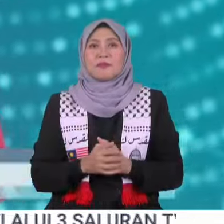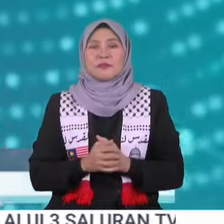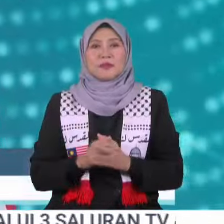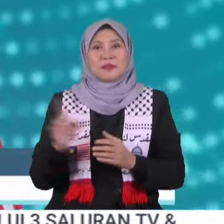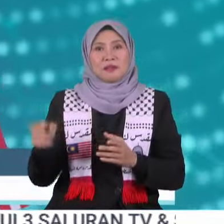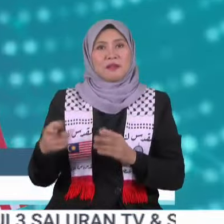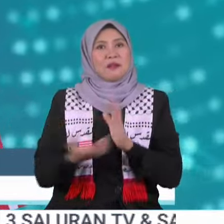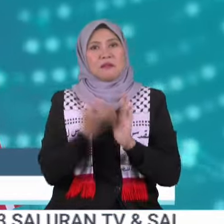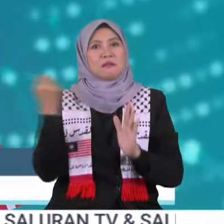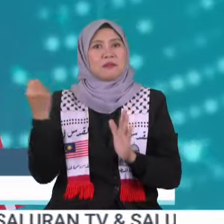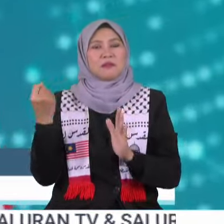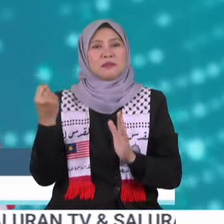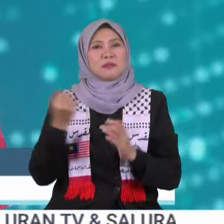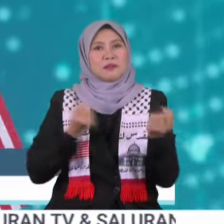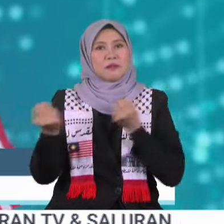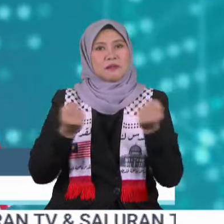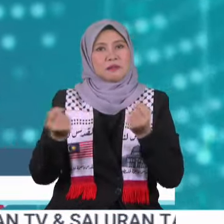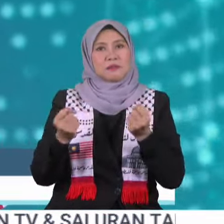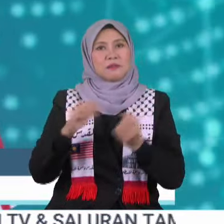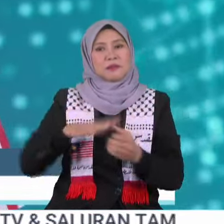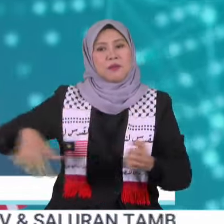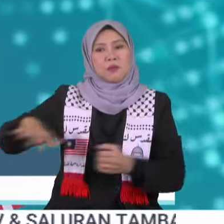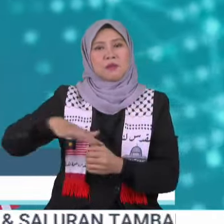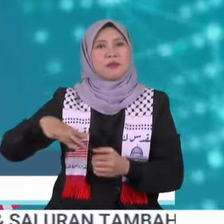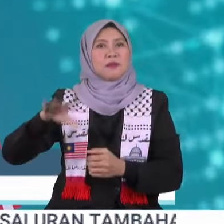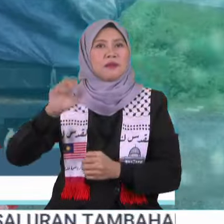dalam operasi khas kenderaan perdagangan sekitar Alustar.